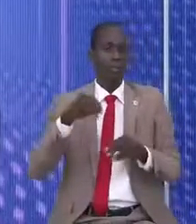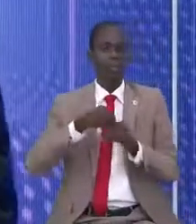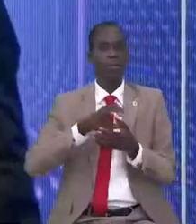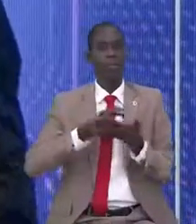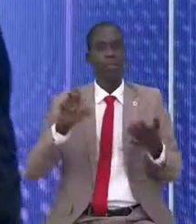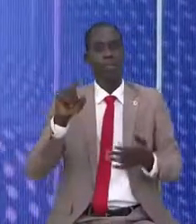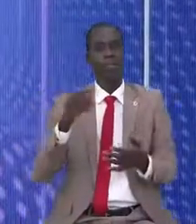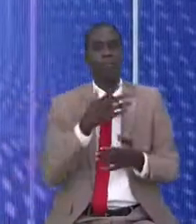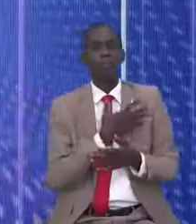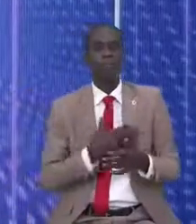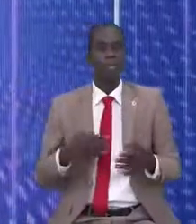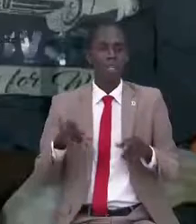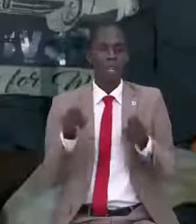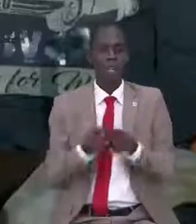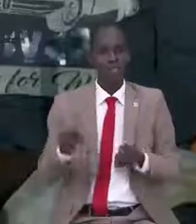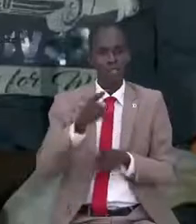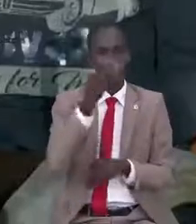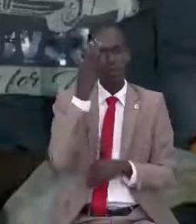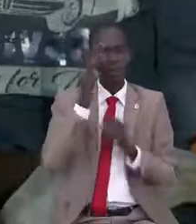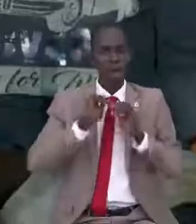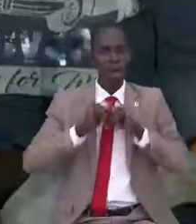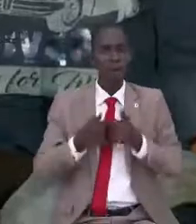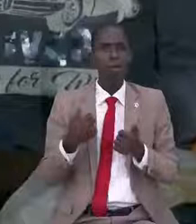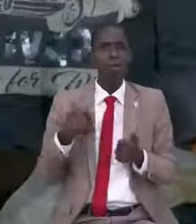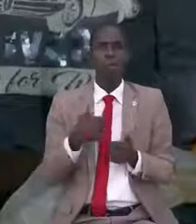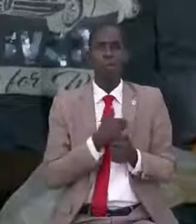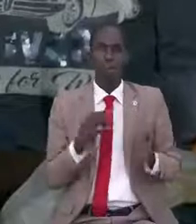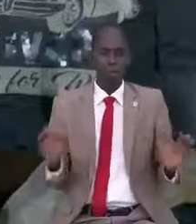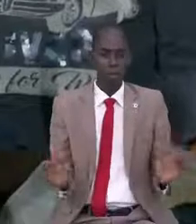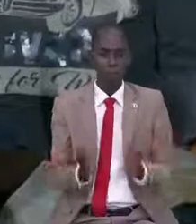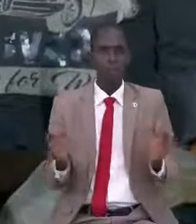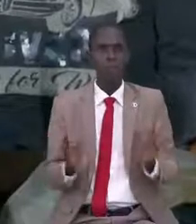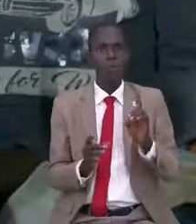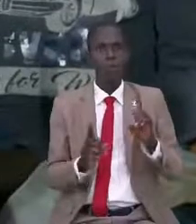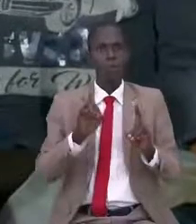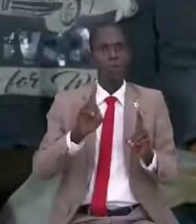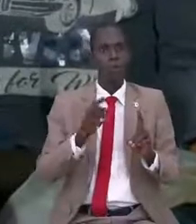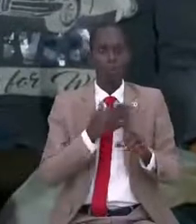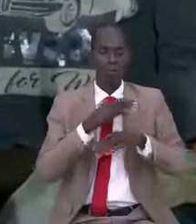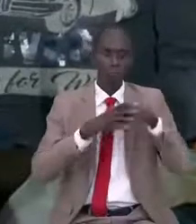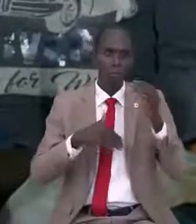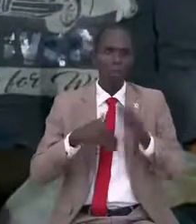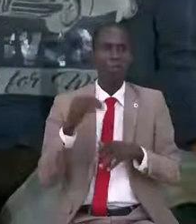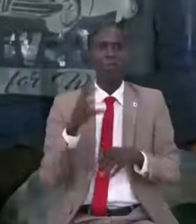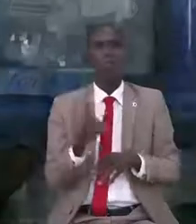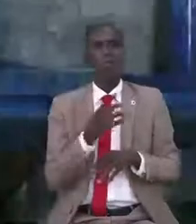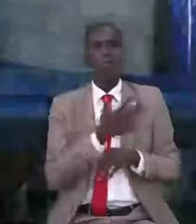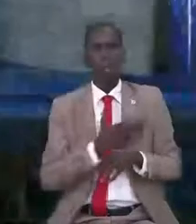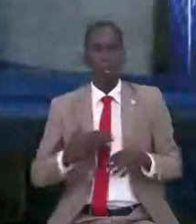et irréprochable. Verset 11 dit, vous savez aussi que nous avons été pour chacun de